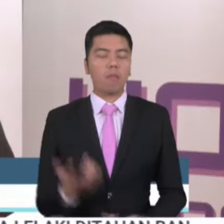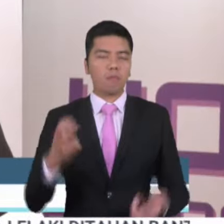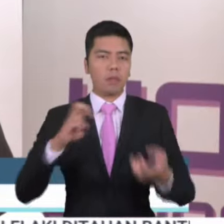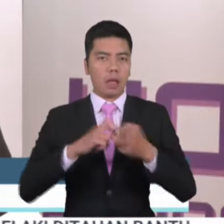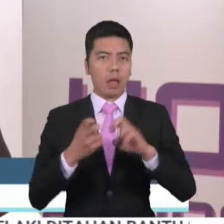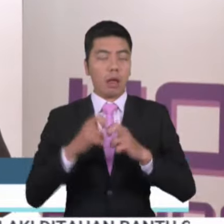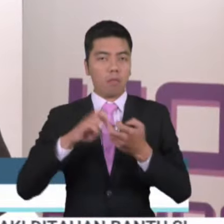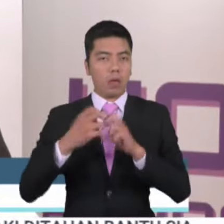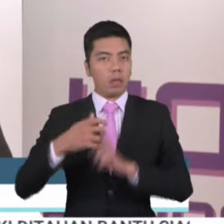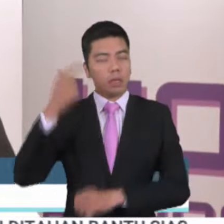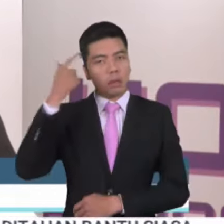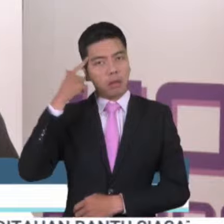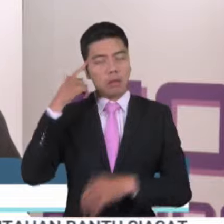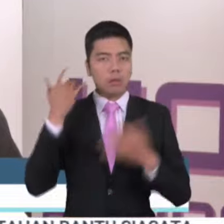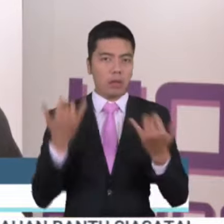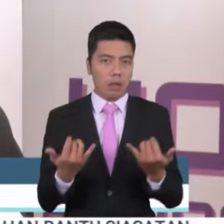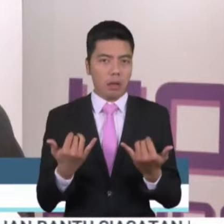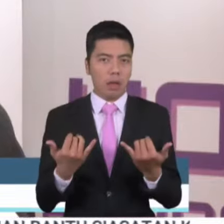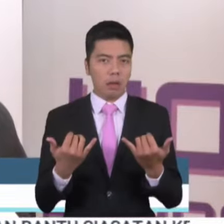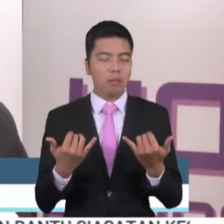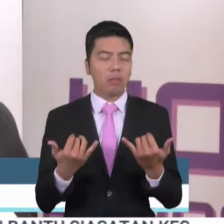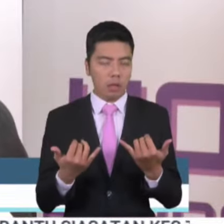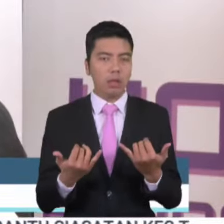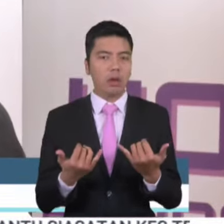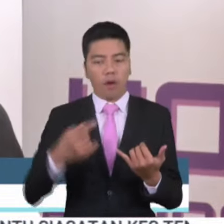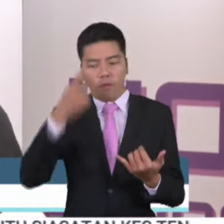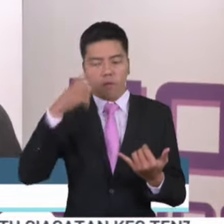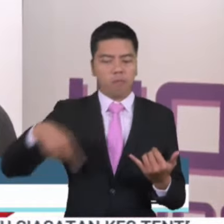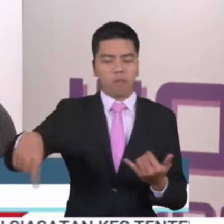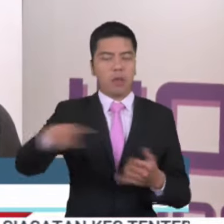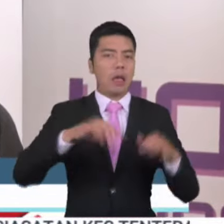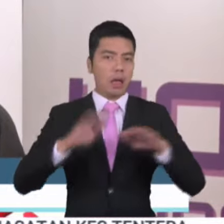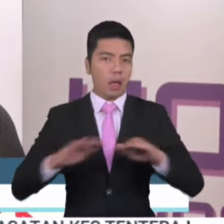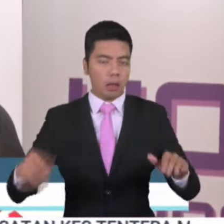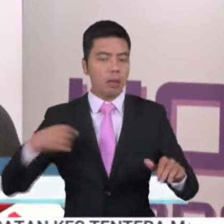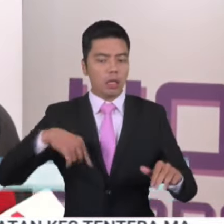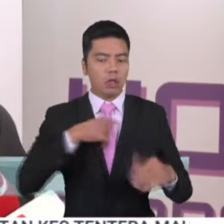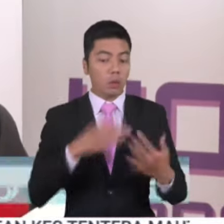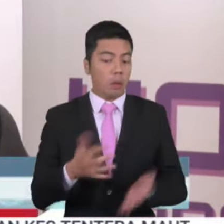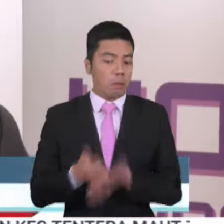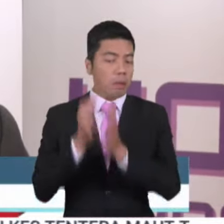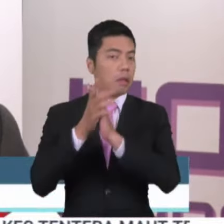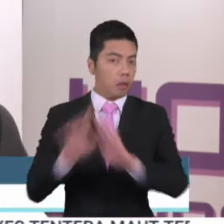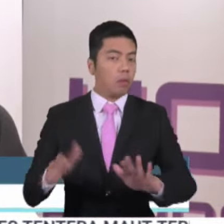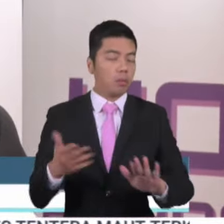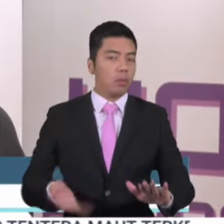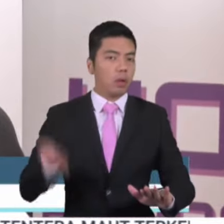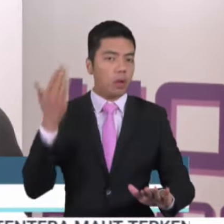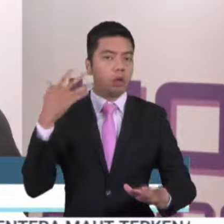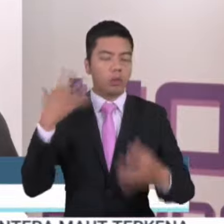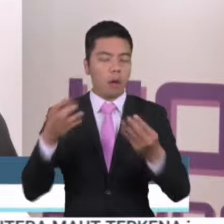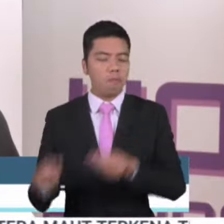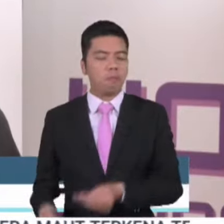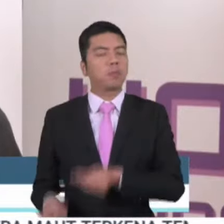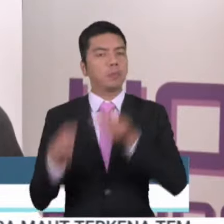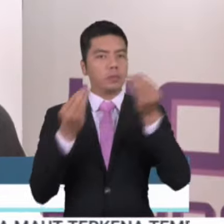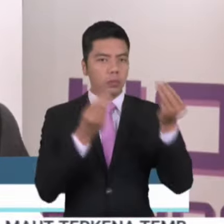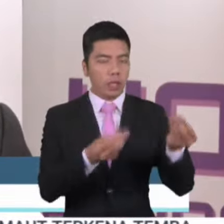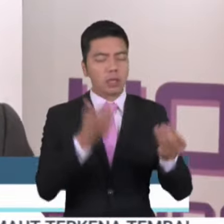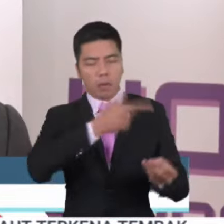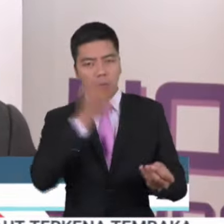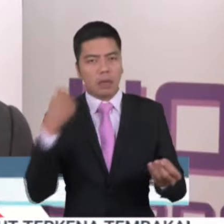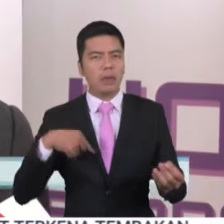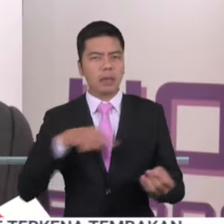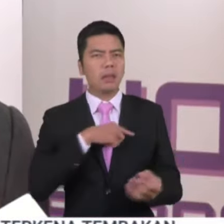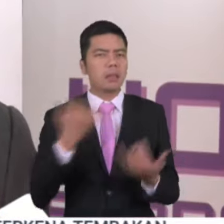Masalah-masalah mental health issues di kalangan kanak-kanak yang kita selamatkan. Kita akan bagi maklumat tersebut secara detail kerana